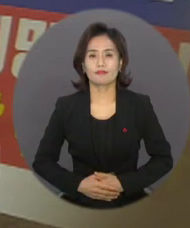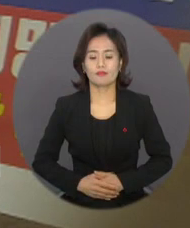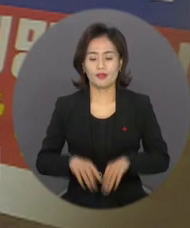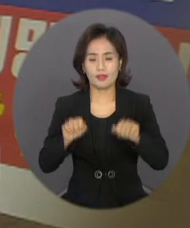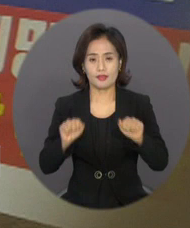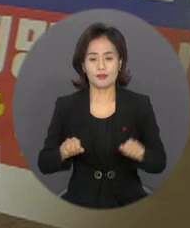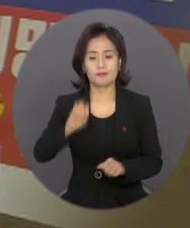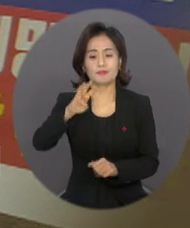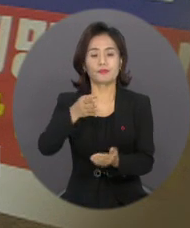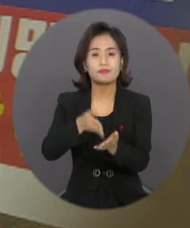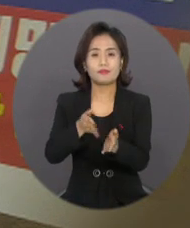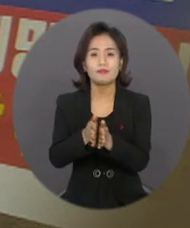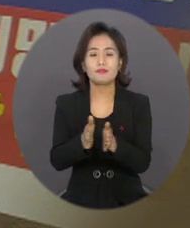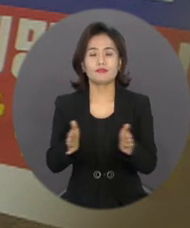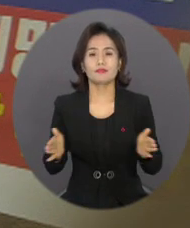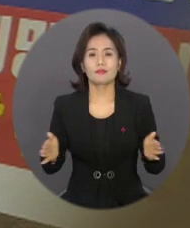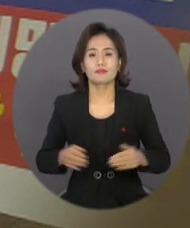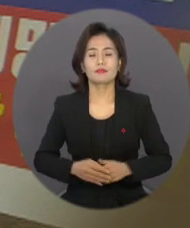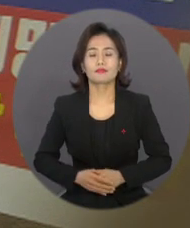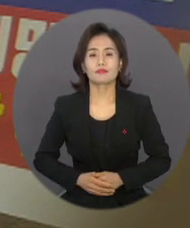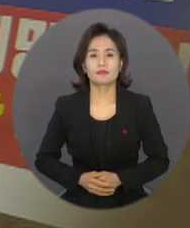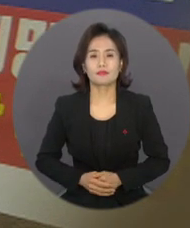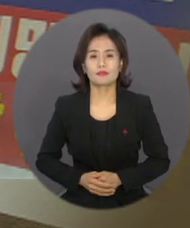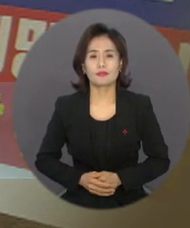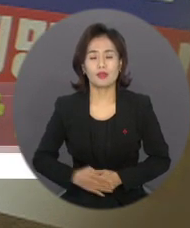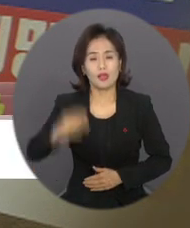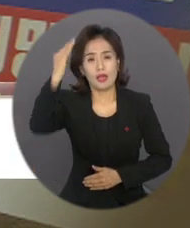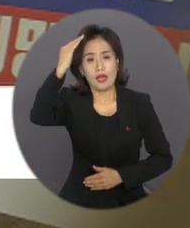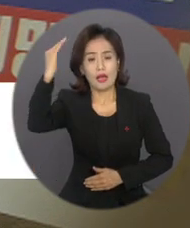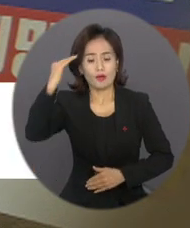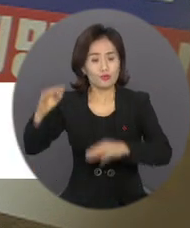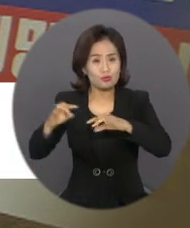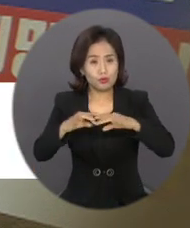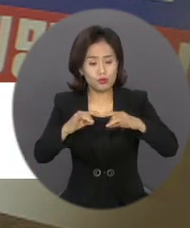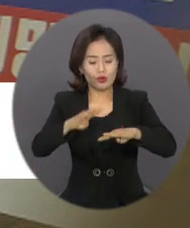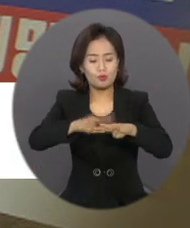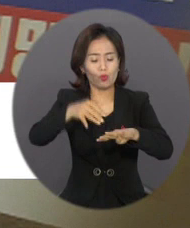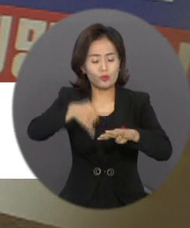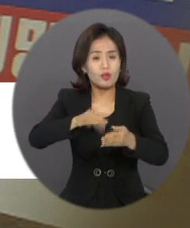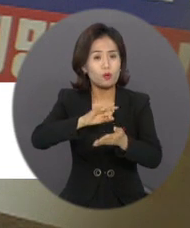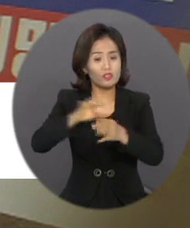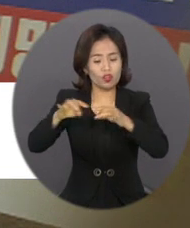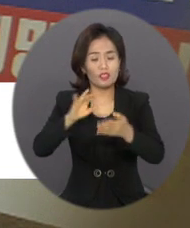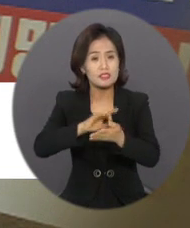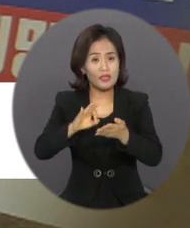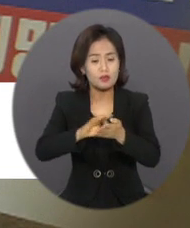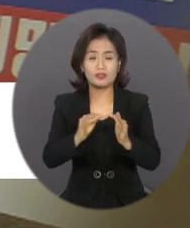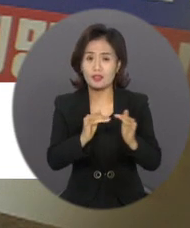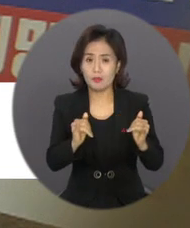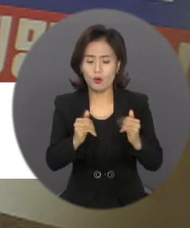여러분 안녕하십니까 광주mbc 뉴스데스크입니다 한국전력이 농사용 전기를 쓰는 농민들에게